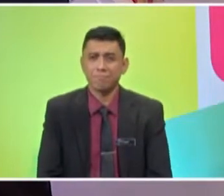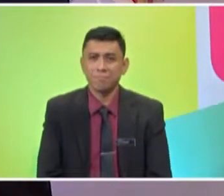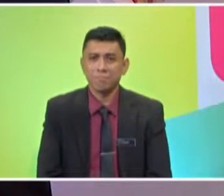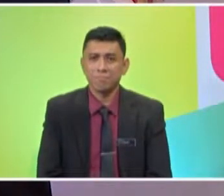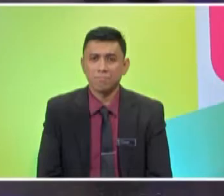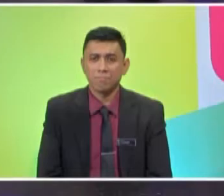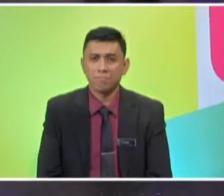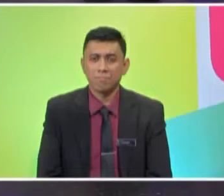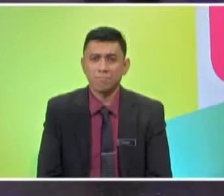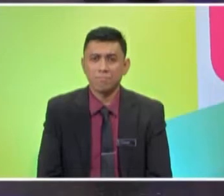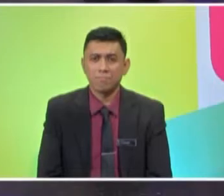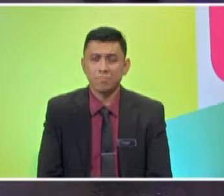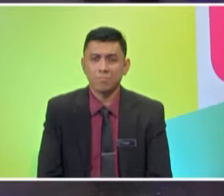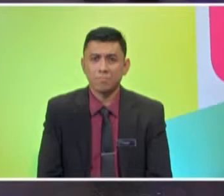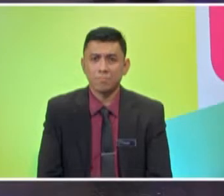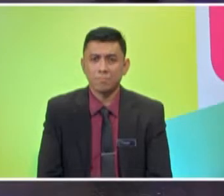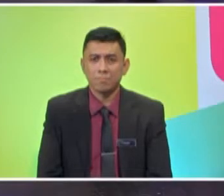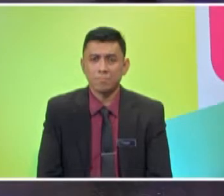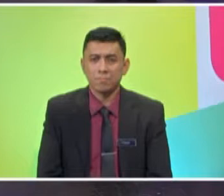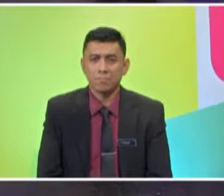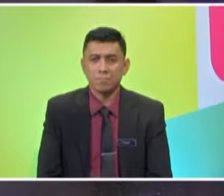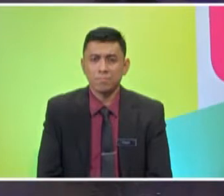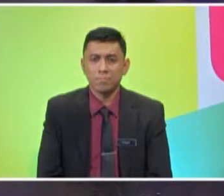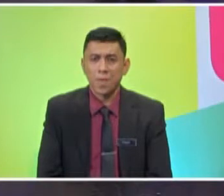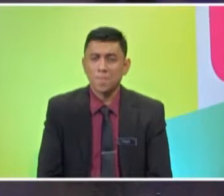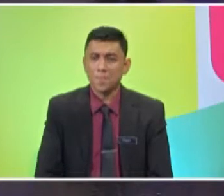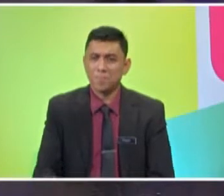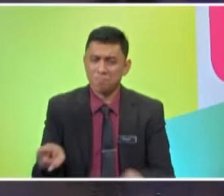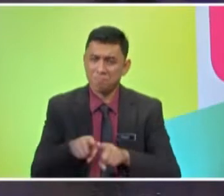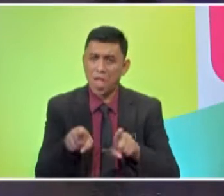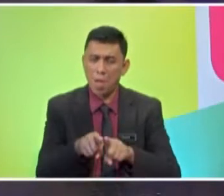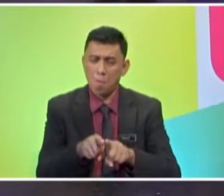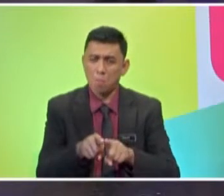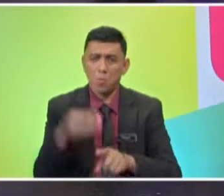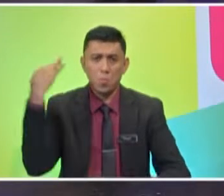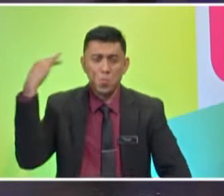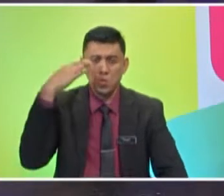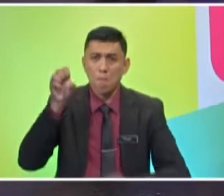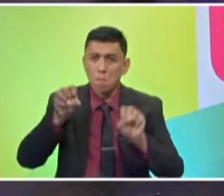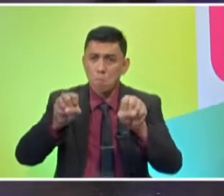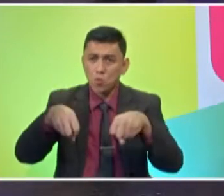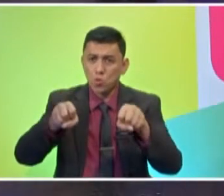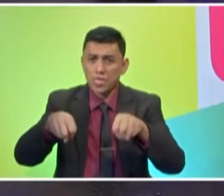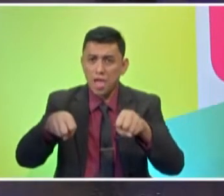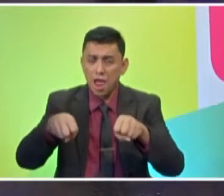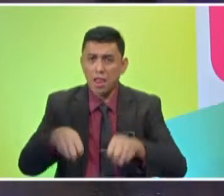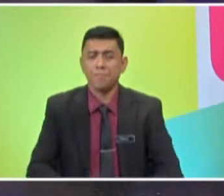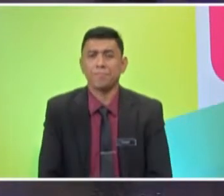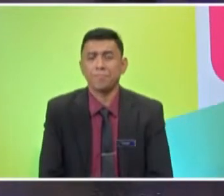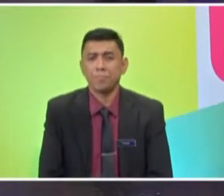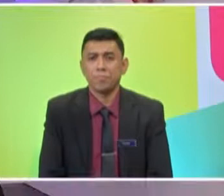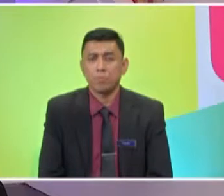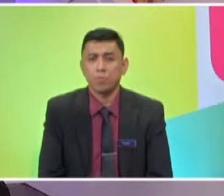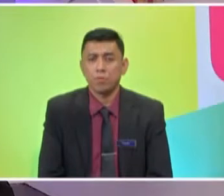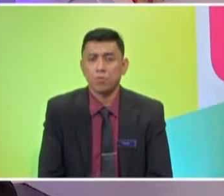Weng weng. Bunyi apa weng, tu? Weng. Macam bunyi motosikal je cikgu. Fizi ada motosikal? Ada cikgu.